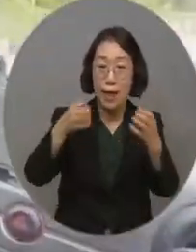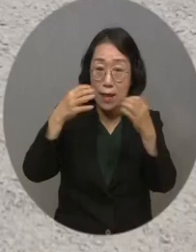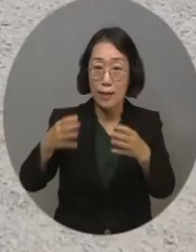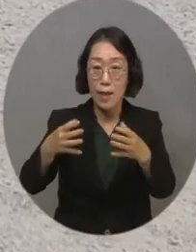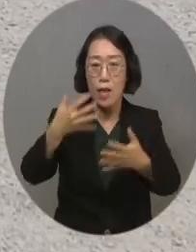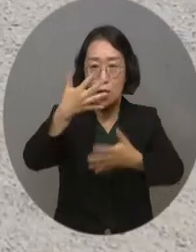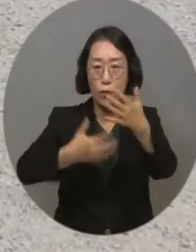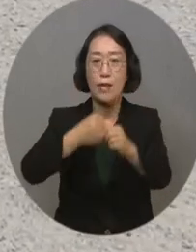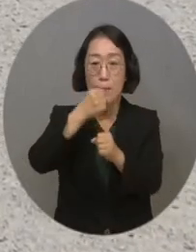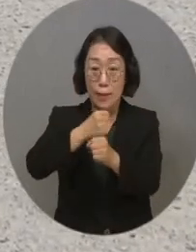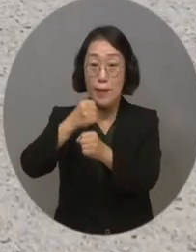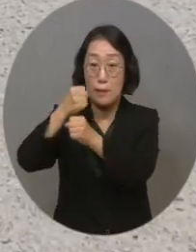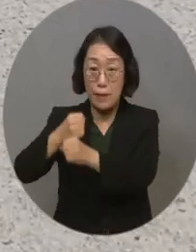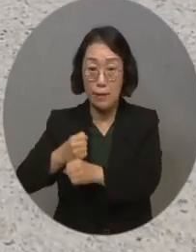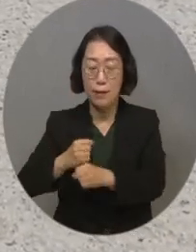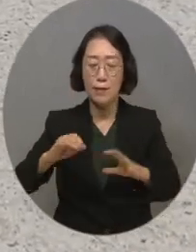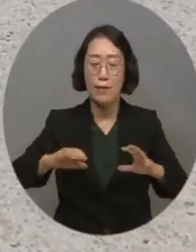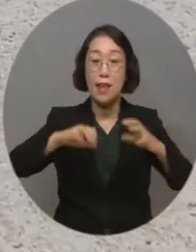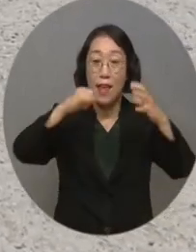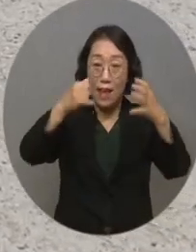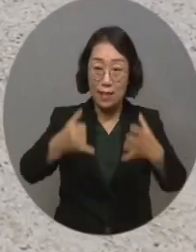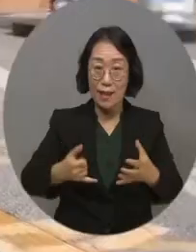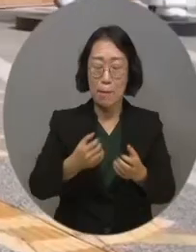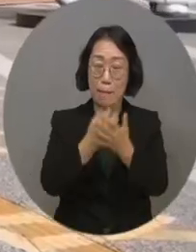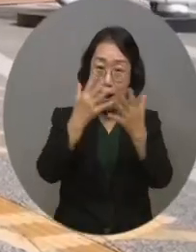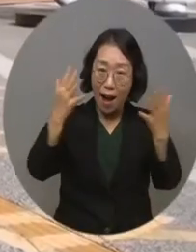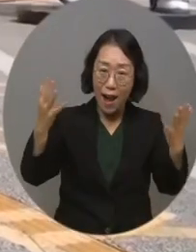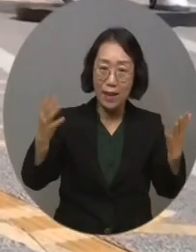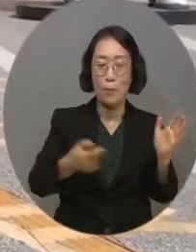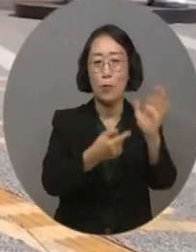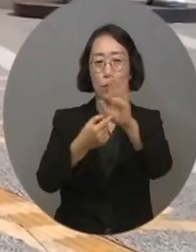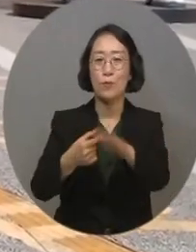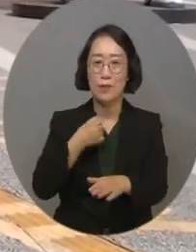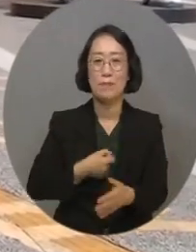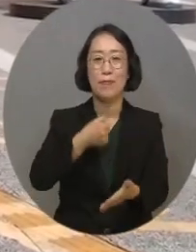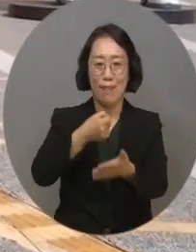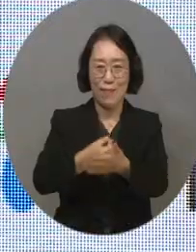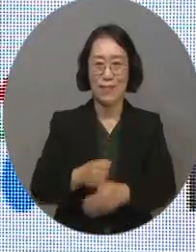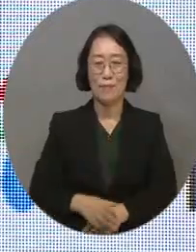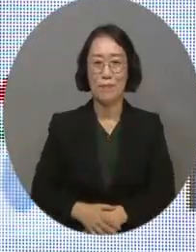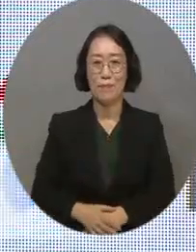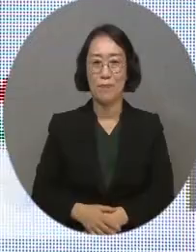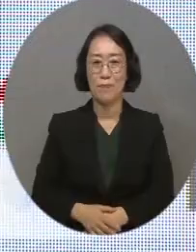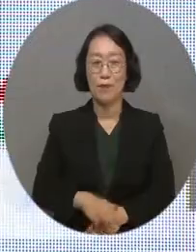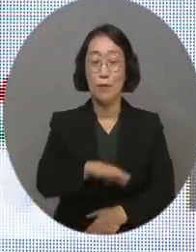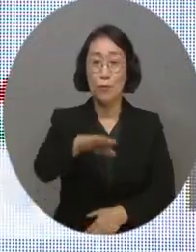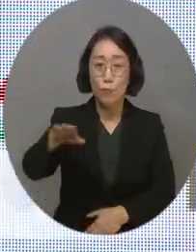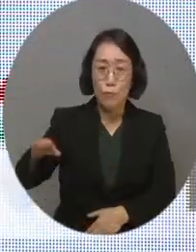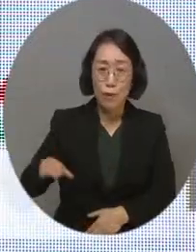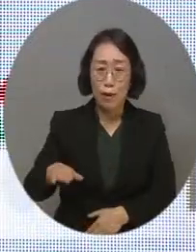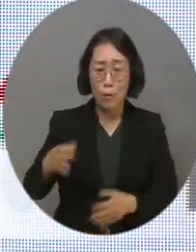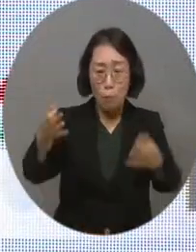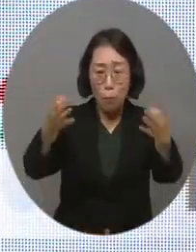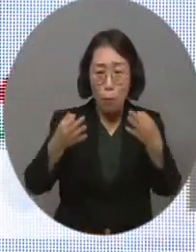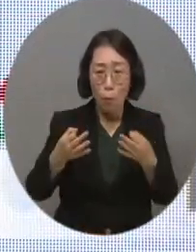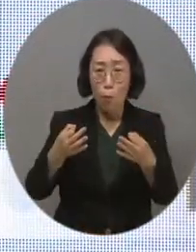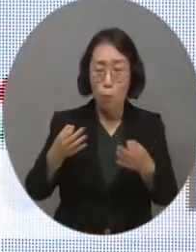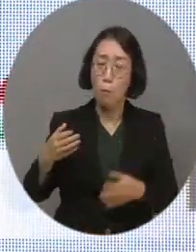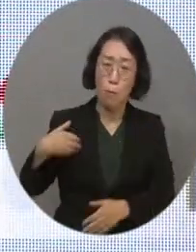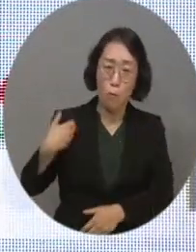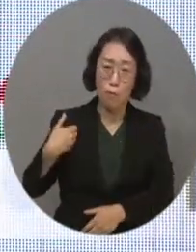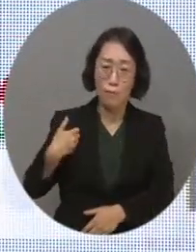제작에 앞장서 세상을 밝히겠다는 의지도 함께 드러냈습니다. 우리가 하는 일을 아무도 본 사람이 없을지도